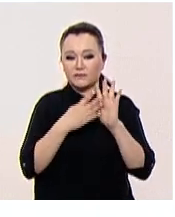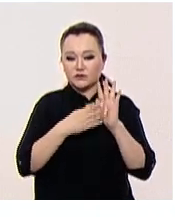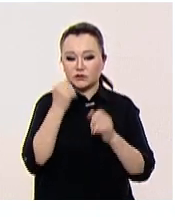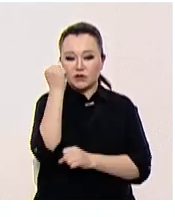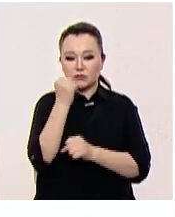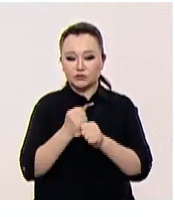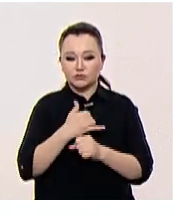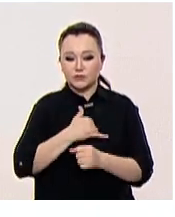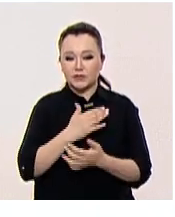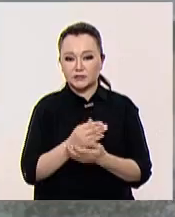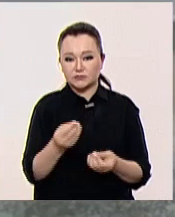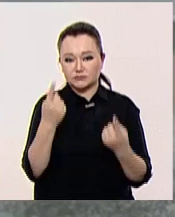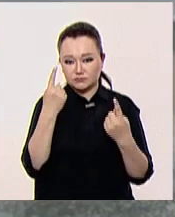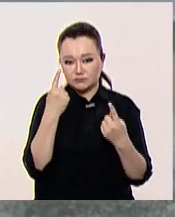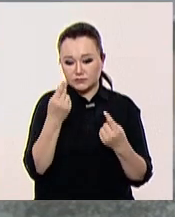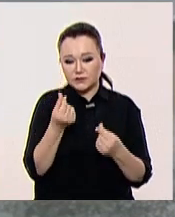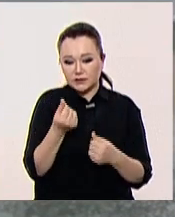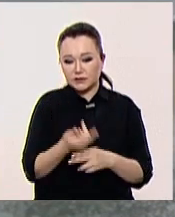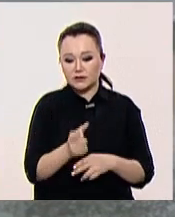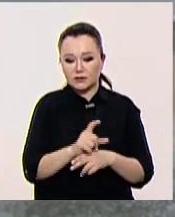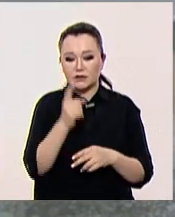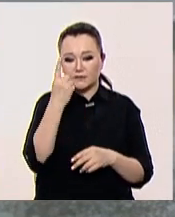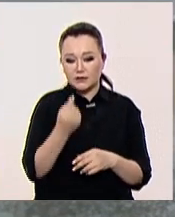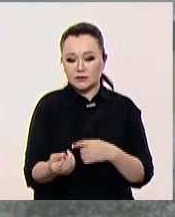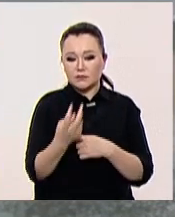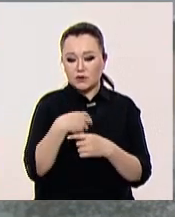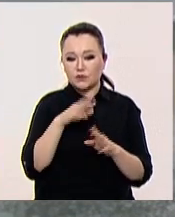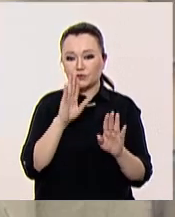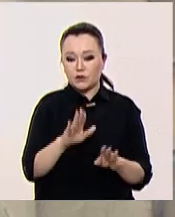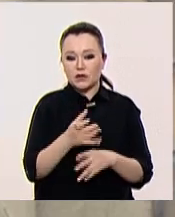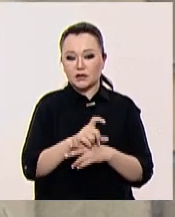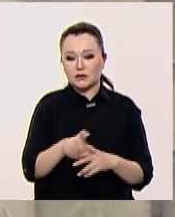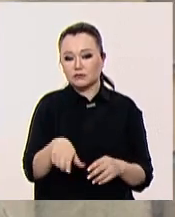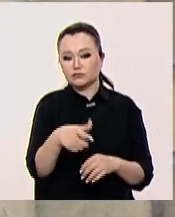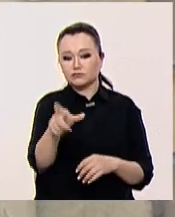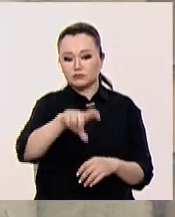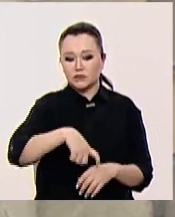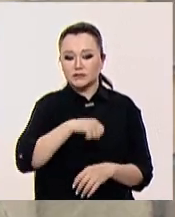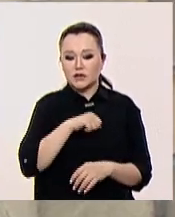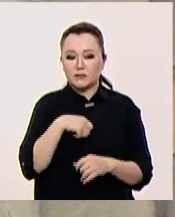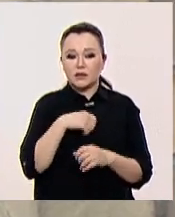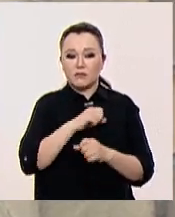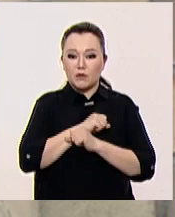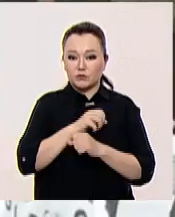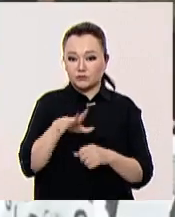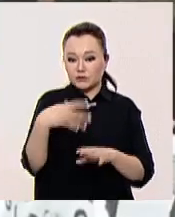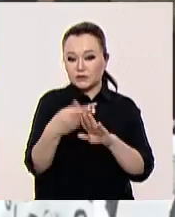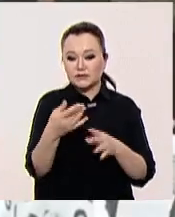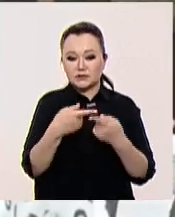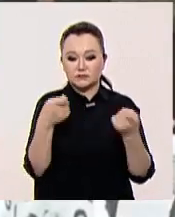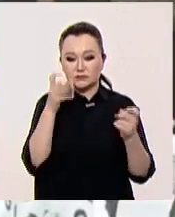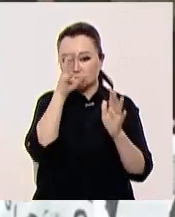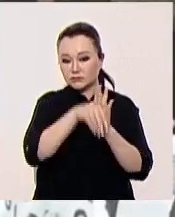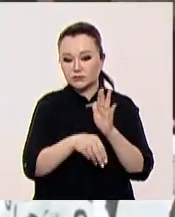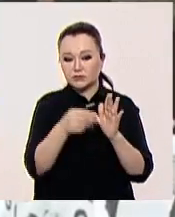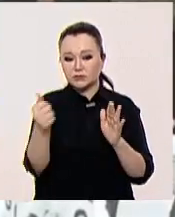бар. Нәтижесинде кумакты каржы кой. Демалуучулар бир күнгө гана келсе, өткүзүү бекетинде акшаны өздөрү төлөйт. Ал эгер шипажайга конак үйгө орналасса,